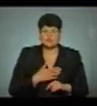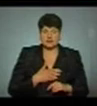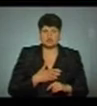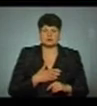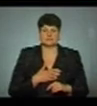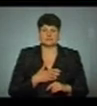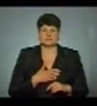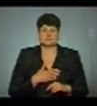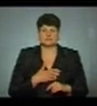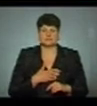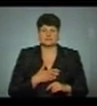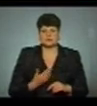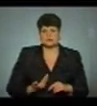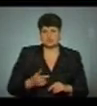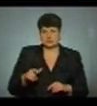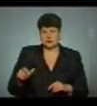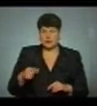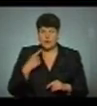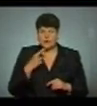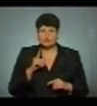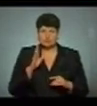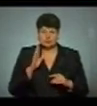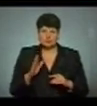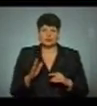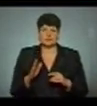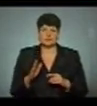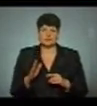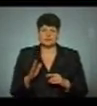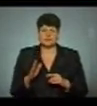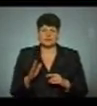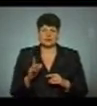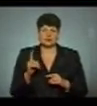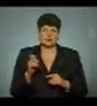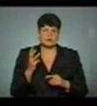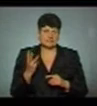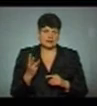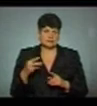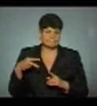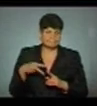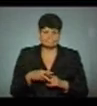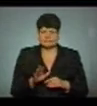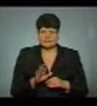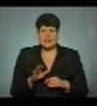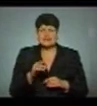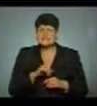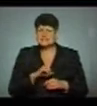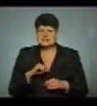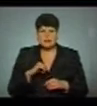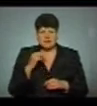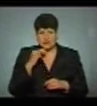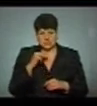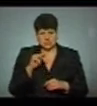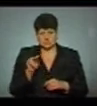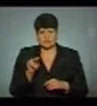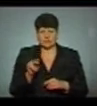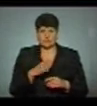скажімо так, мешканці Тернопілля говорять про те, що будуть там перезагружені лінії 103, але це найбільш ефективність, на нашу думку, робота, тому